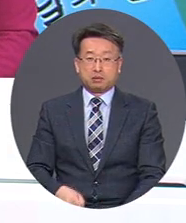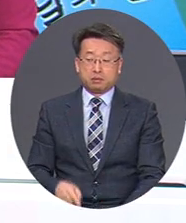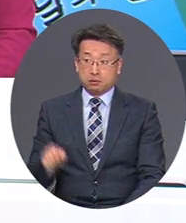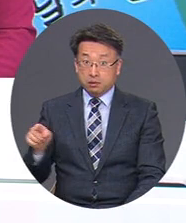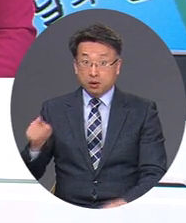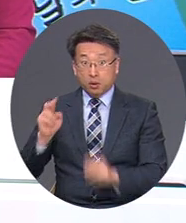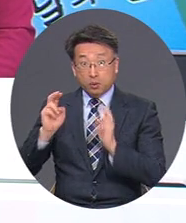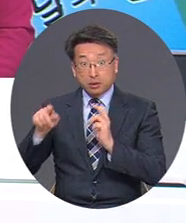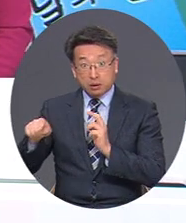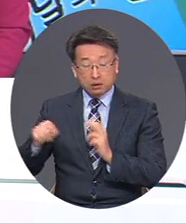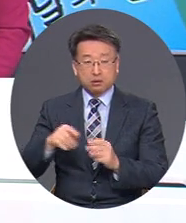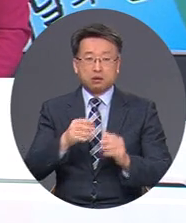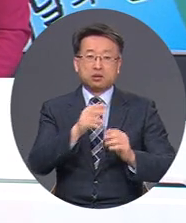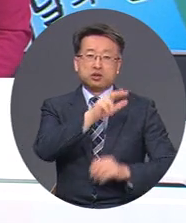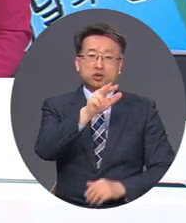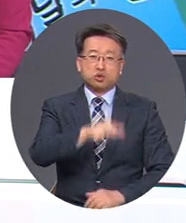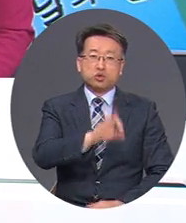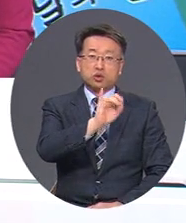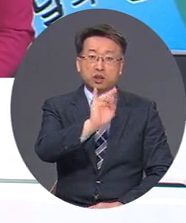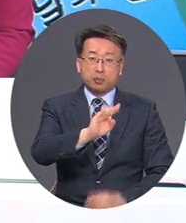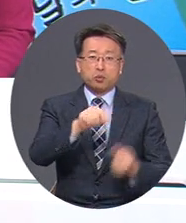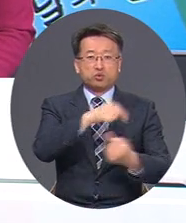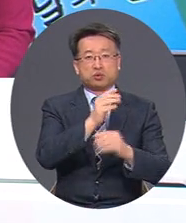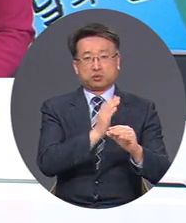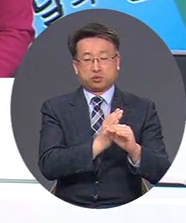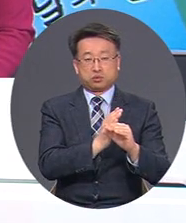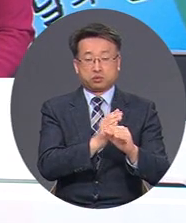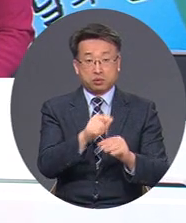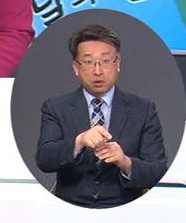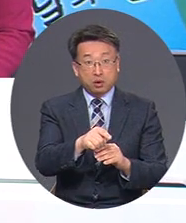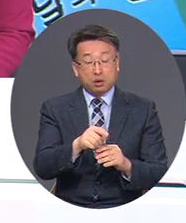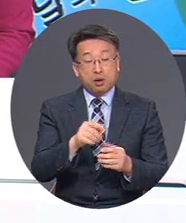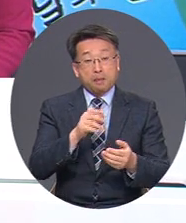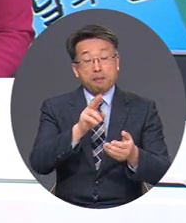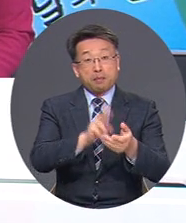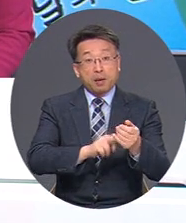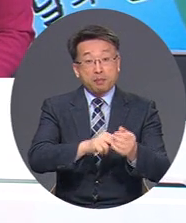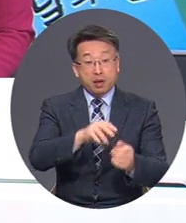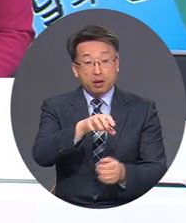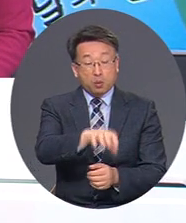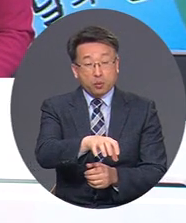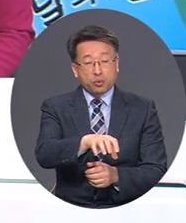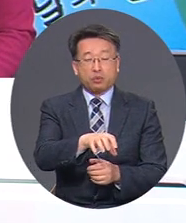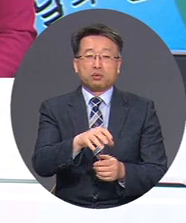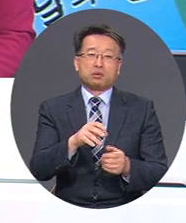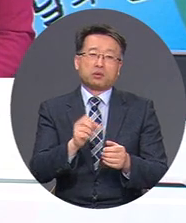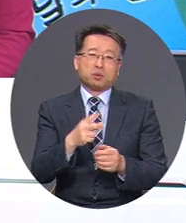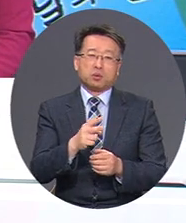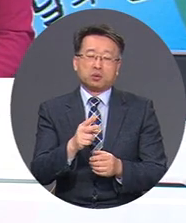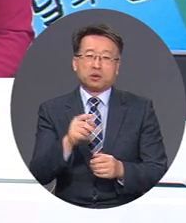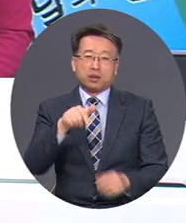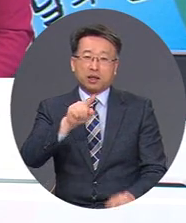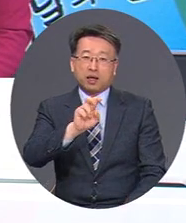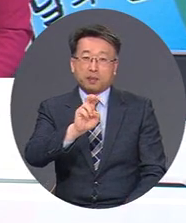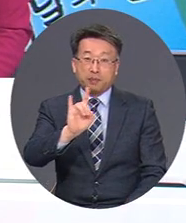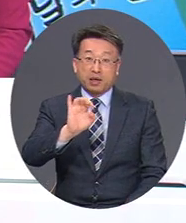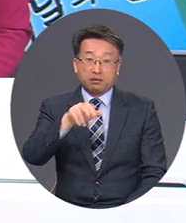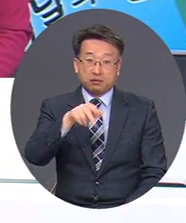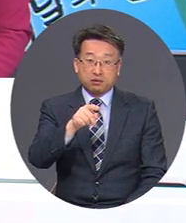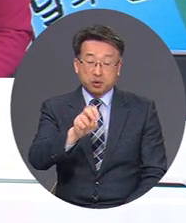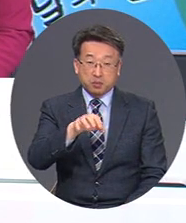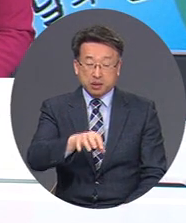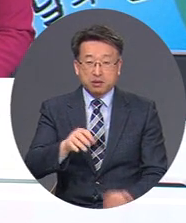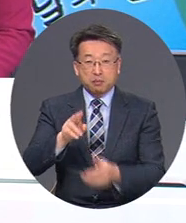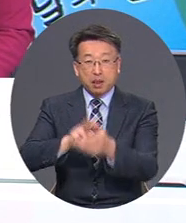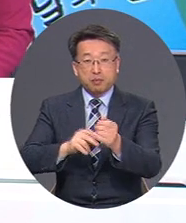진주에 공공배달앱도 운영하고 있는데, 가맹점이 판매하는 상품에 원산지를 표시하지 않아 가맹점들이 과태료